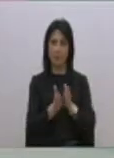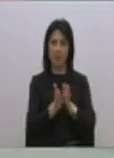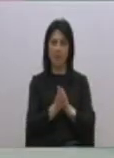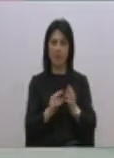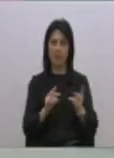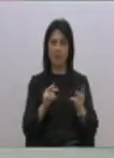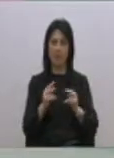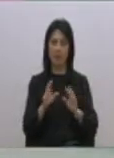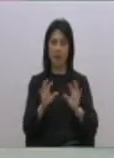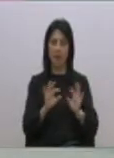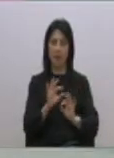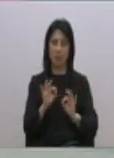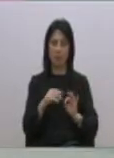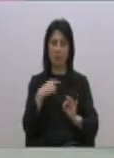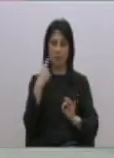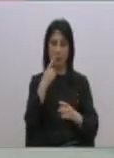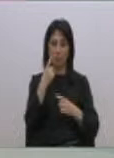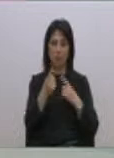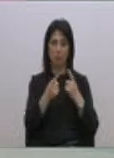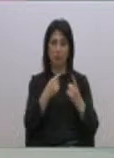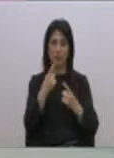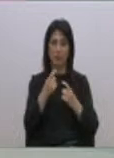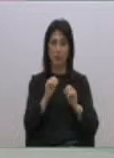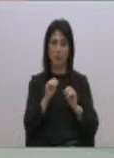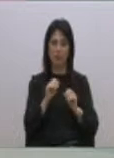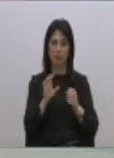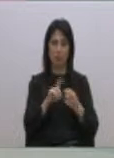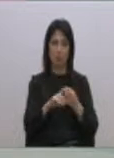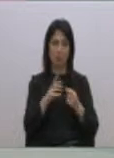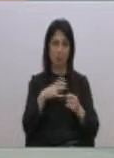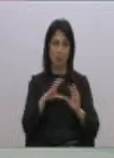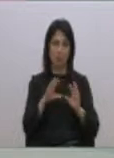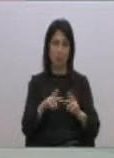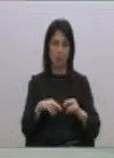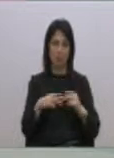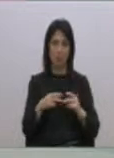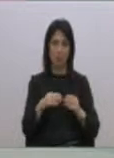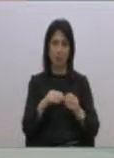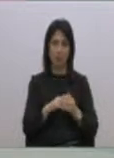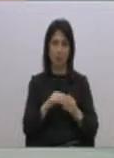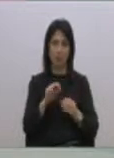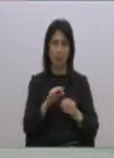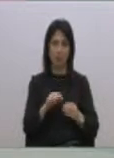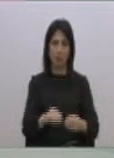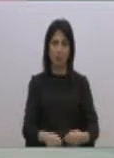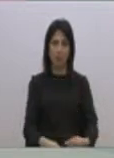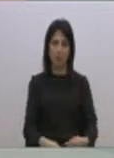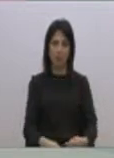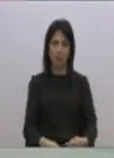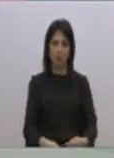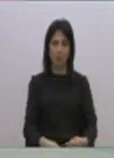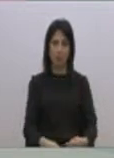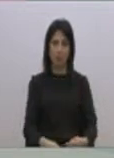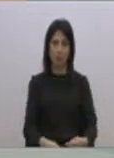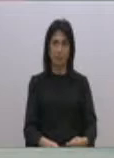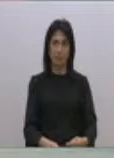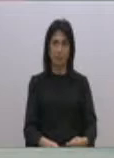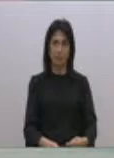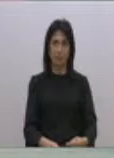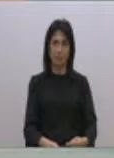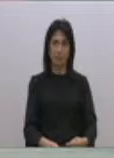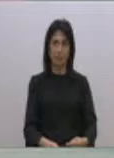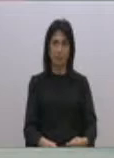sa. Canon is proiecti personal, mor, etien. Sunt și să cred, s-a gătut, s-a gătut, s-a gătut, sulebe, și etanis, ca ugot.